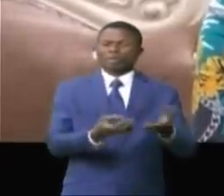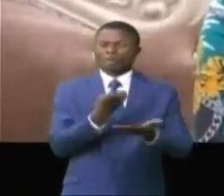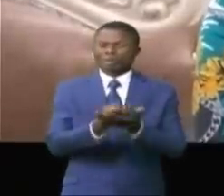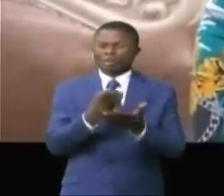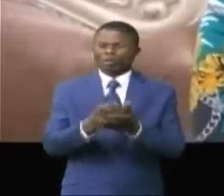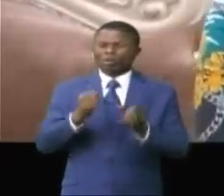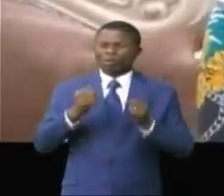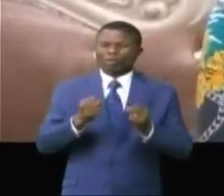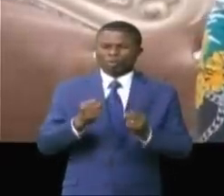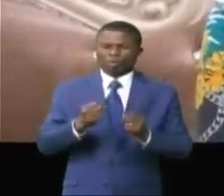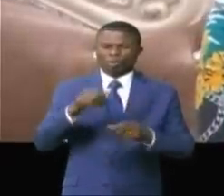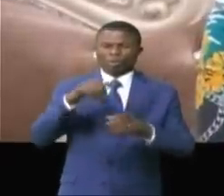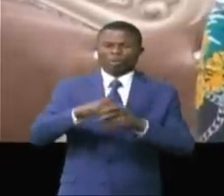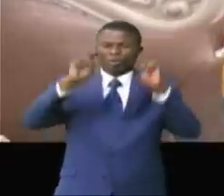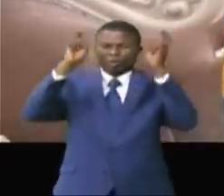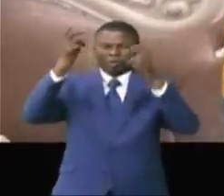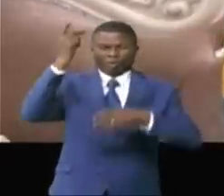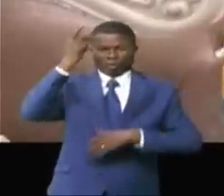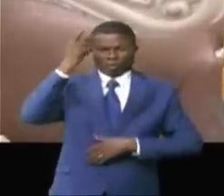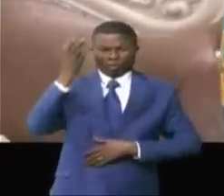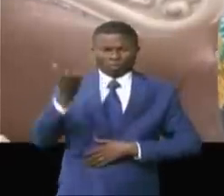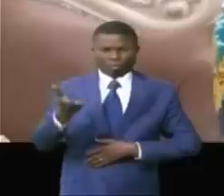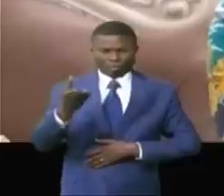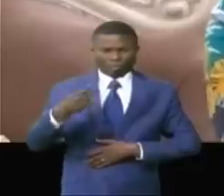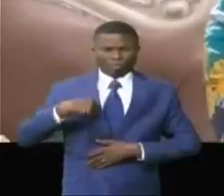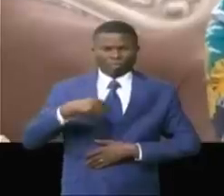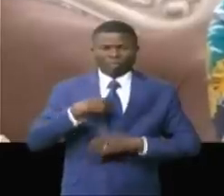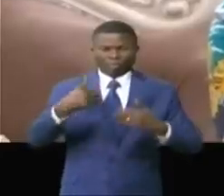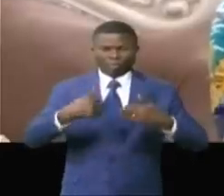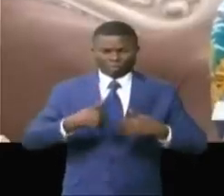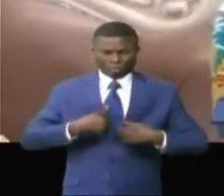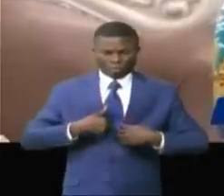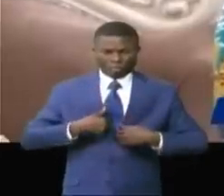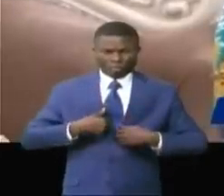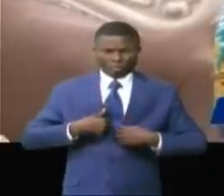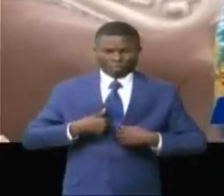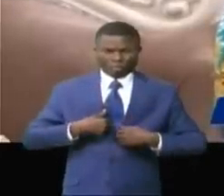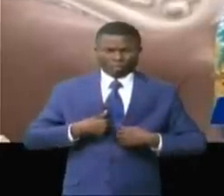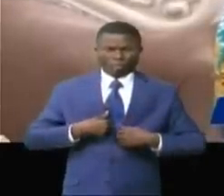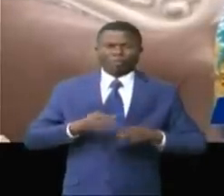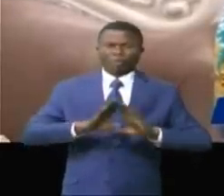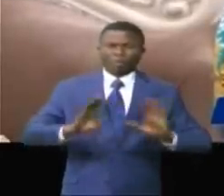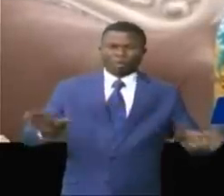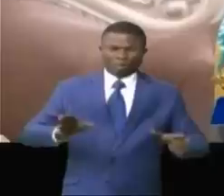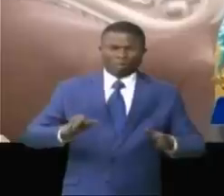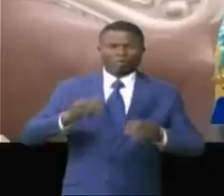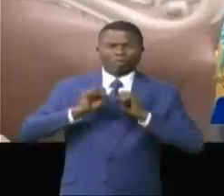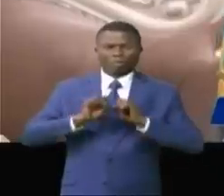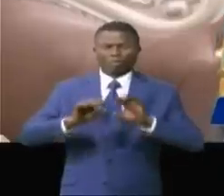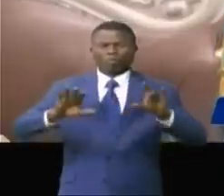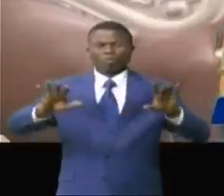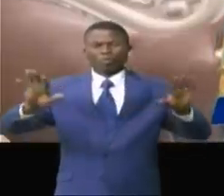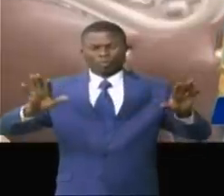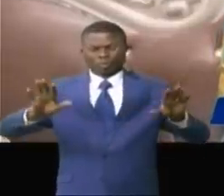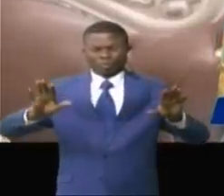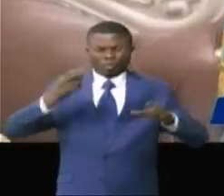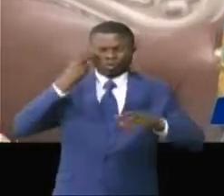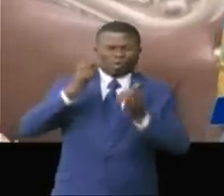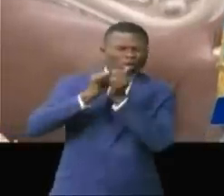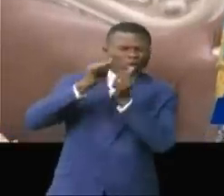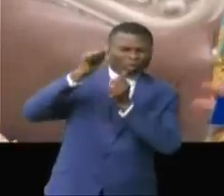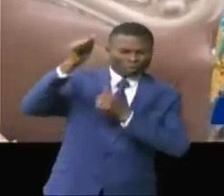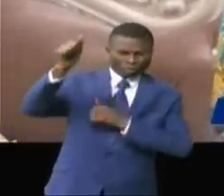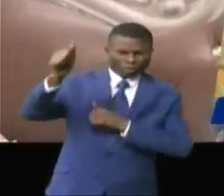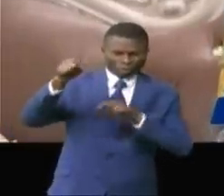économiques au niveau de la ville de Kinshasa. Nous avons eu quand même une certaine faculté de distanciation en voyant loin et large.